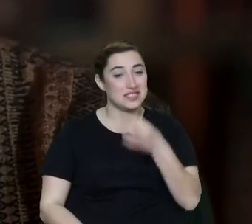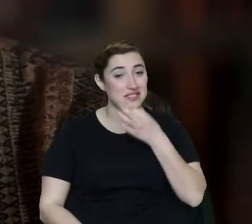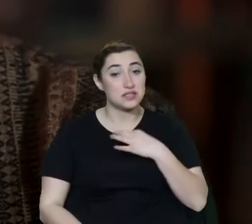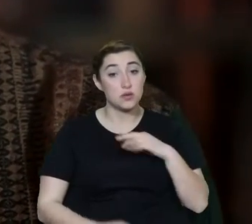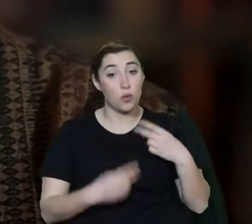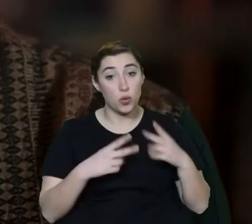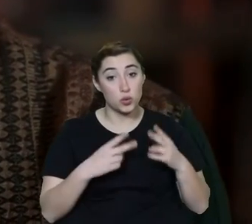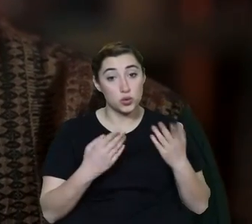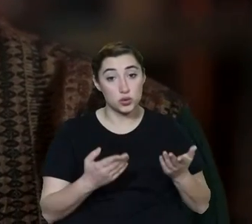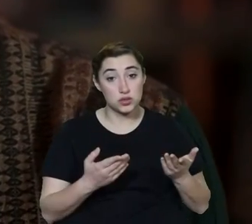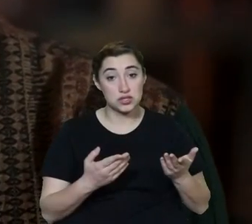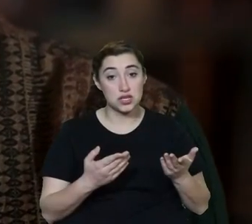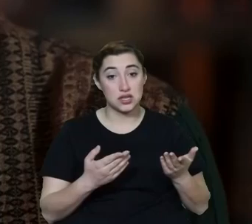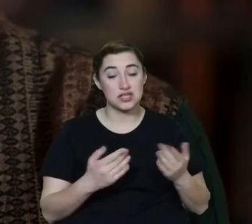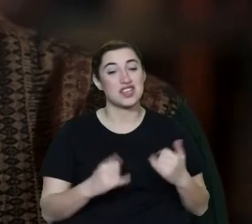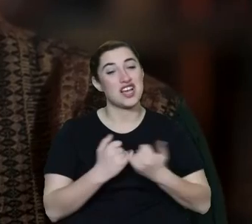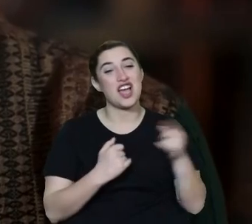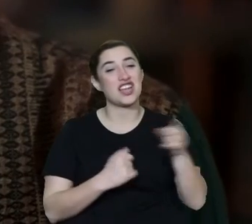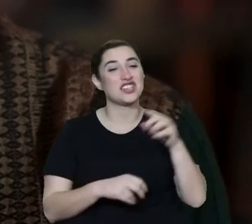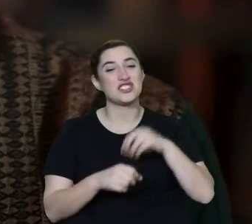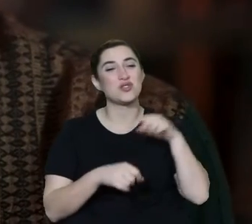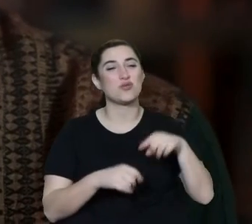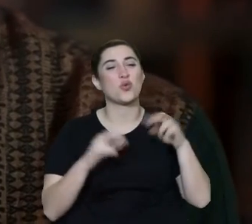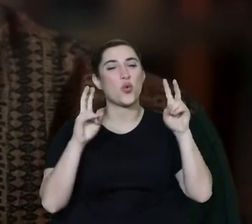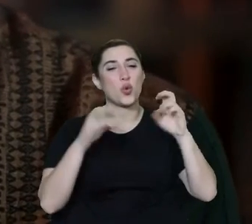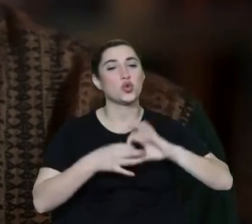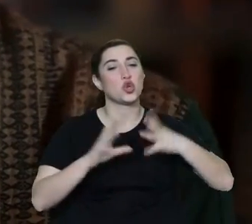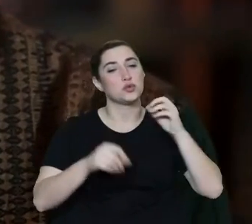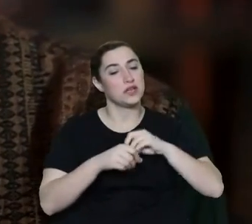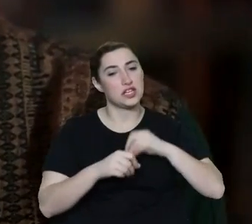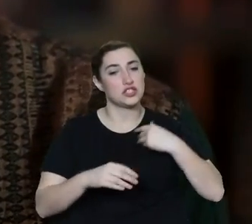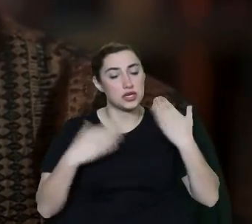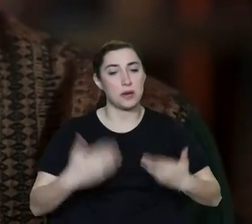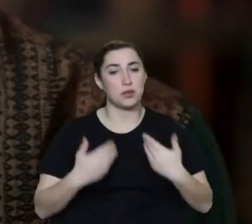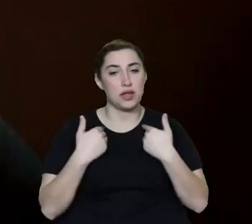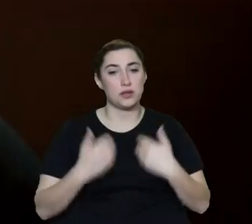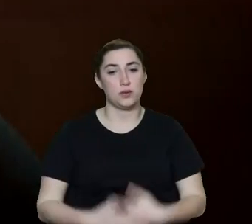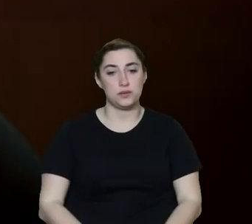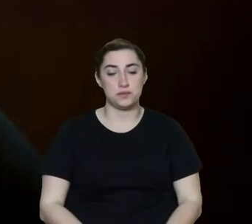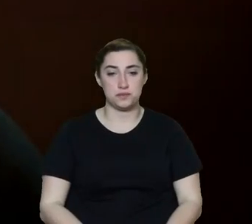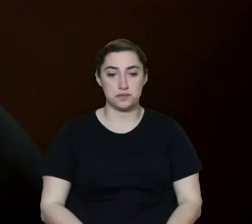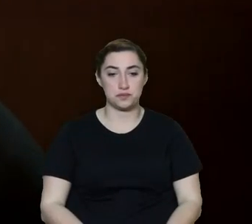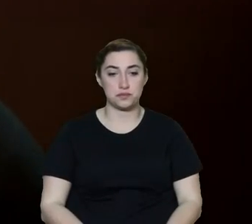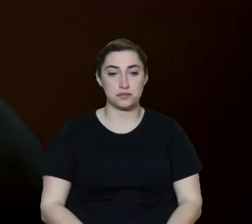Müsaade buyurursanız kardeşler arasındaki bu meseleyi çözmeye talibim şeyim.